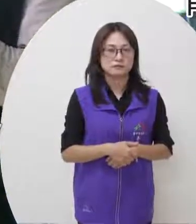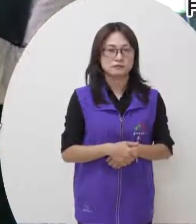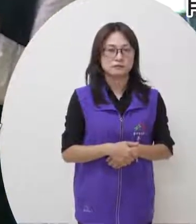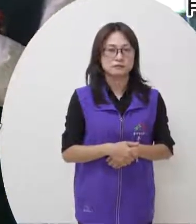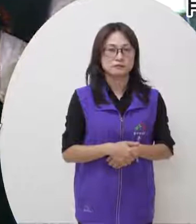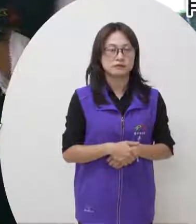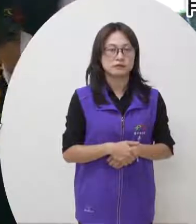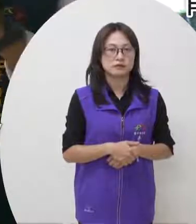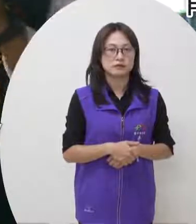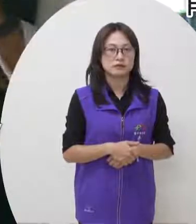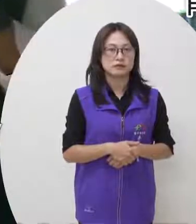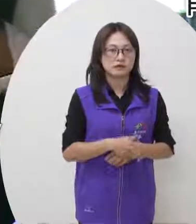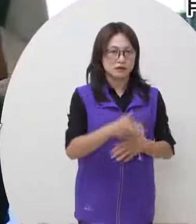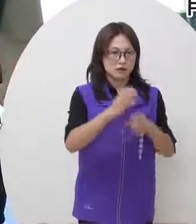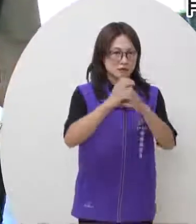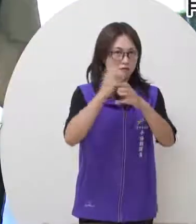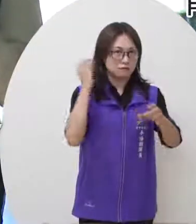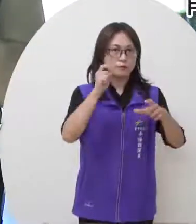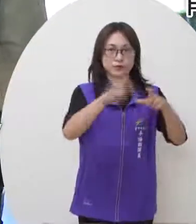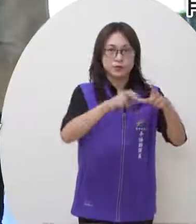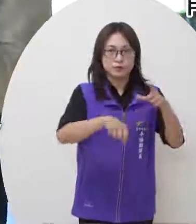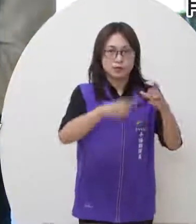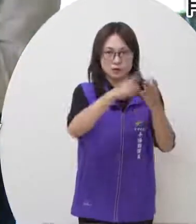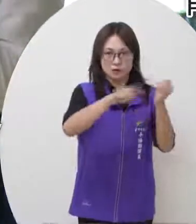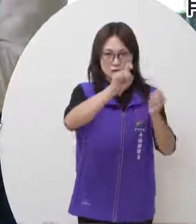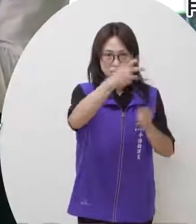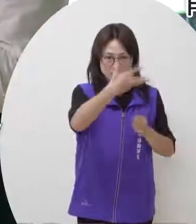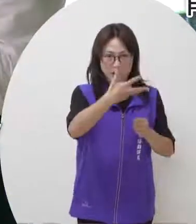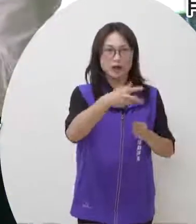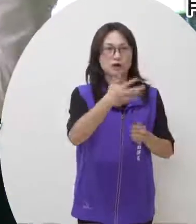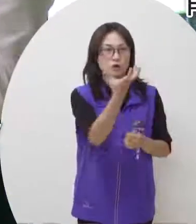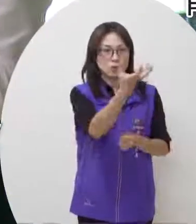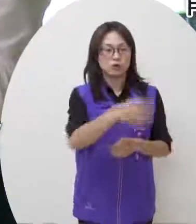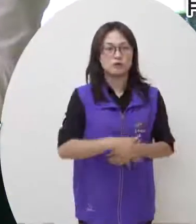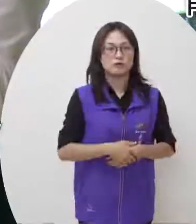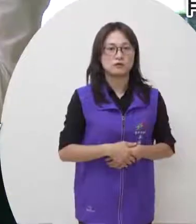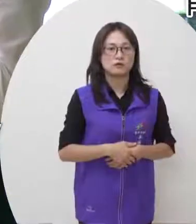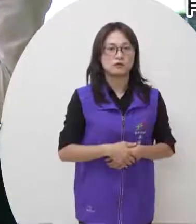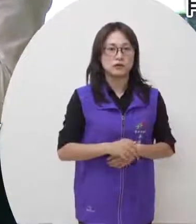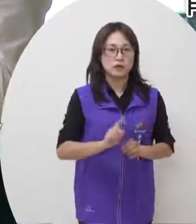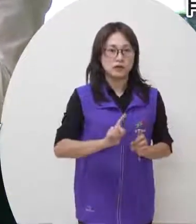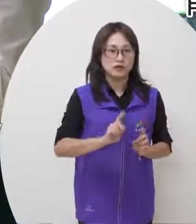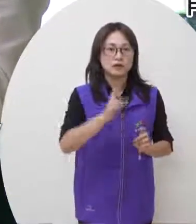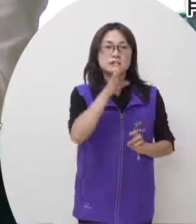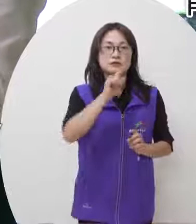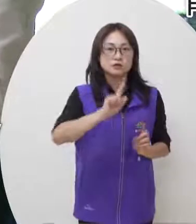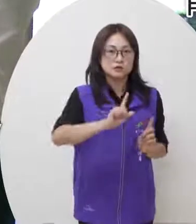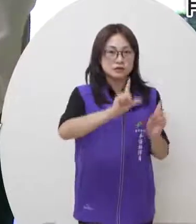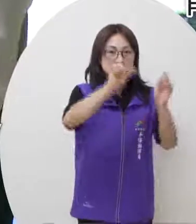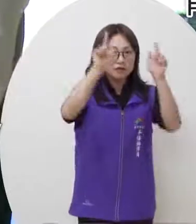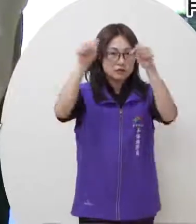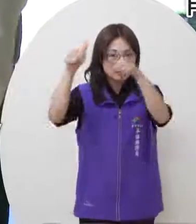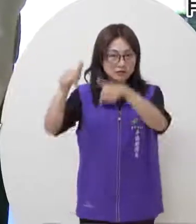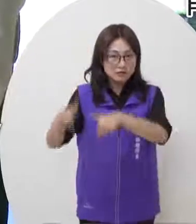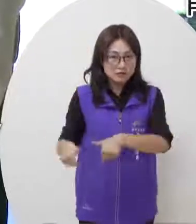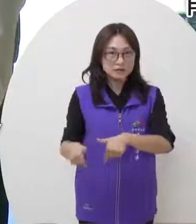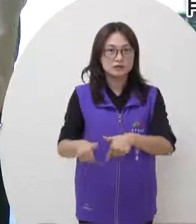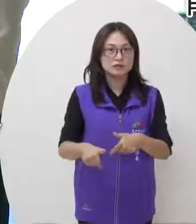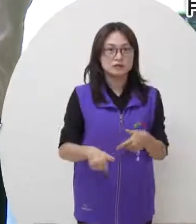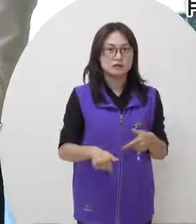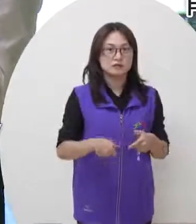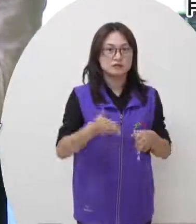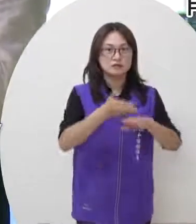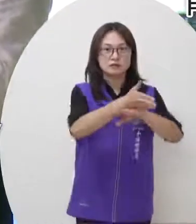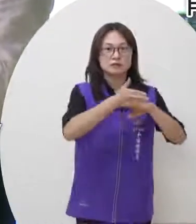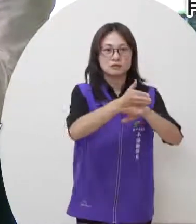18家的客运业者在台中。那基本上一天在台中市大大小小要开超过9400个班次，